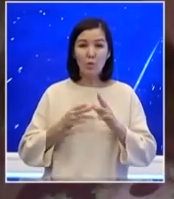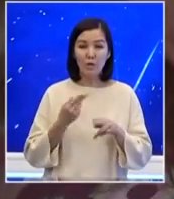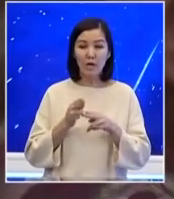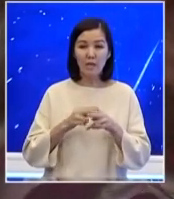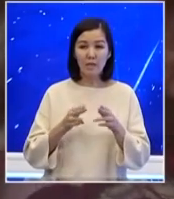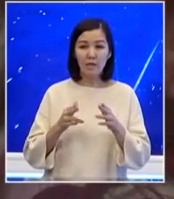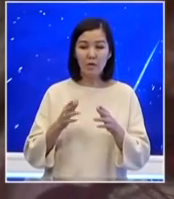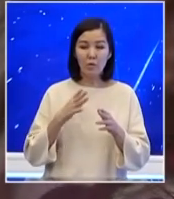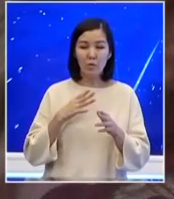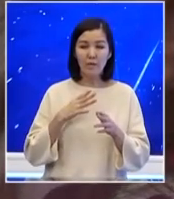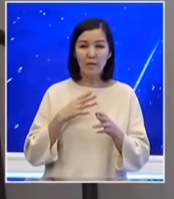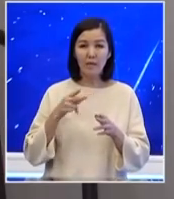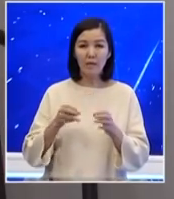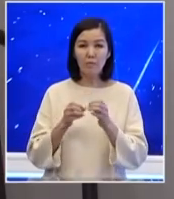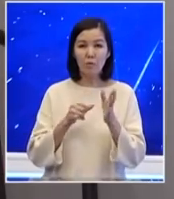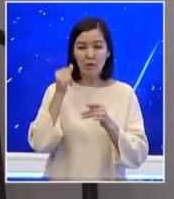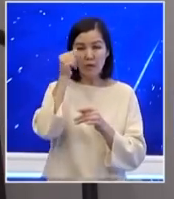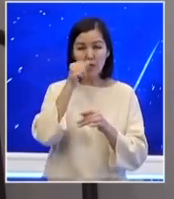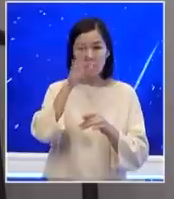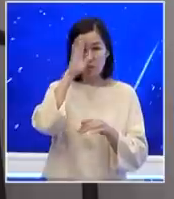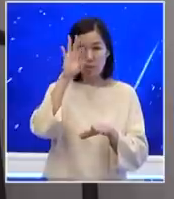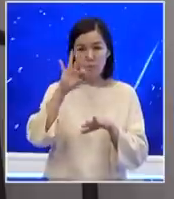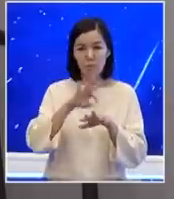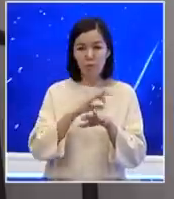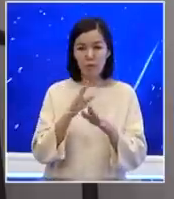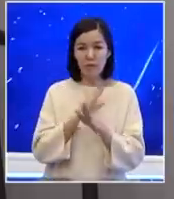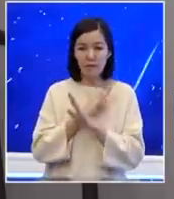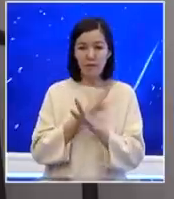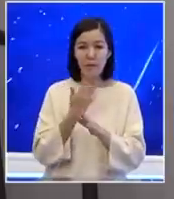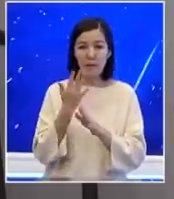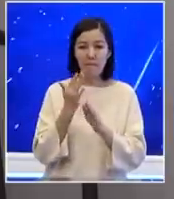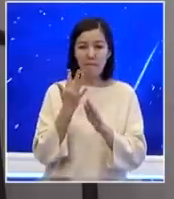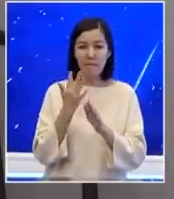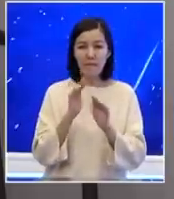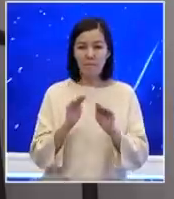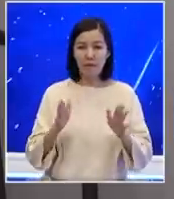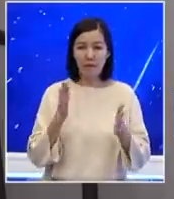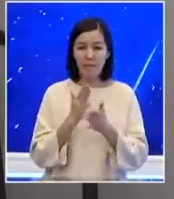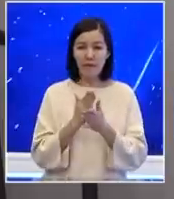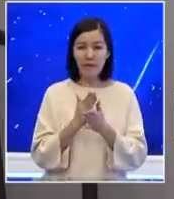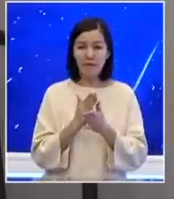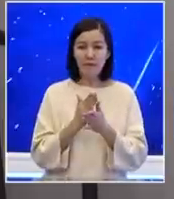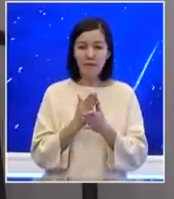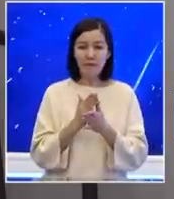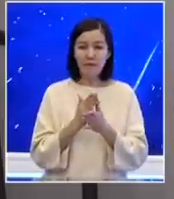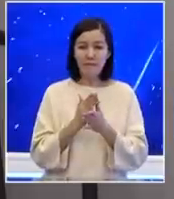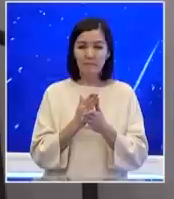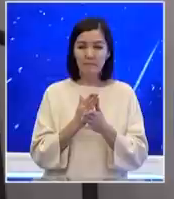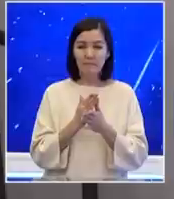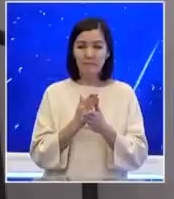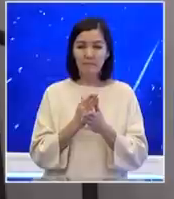жоқ. 2016-та мен жолдасым қайтыс болды. Содан бері мен бала тәрбиесімен үйде отырмын. Осы азық